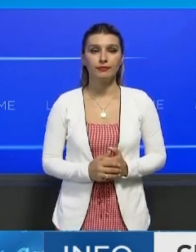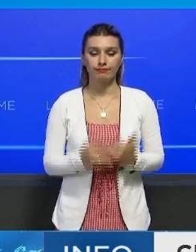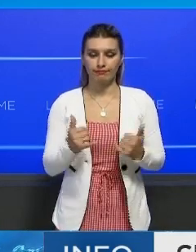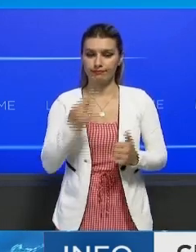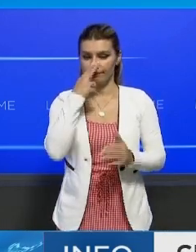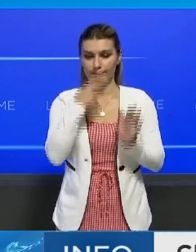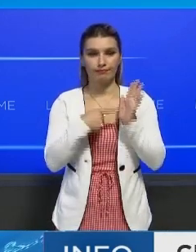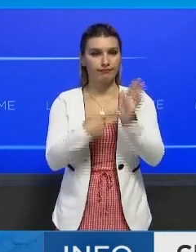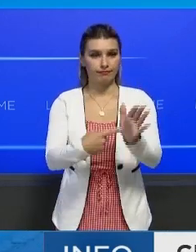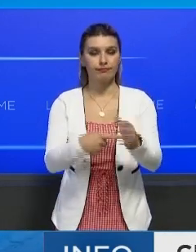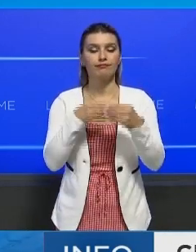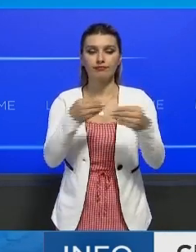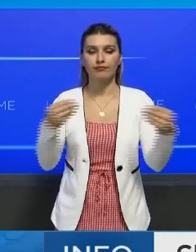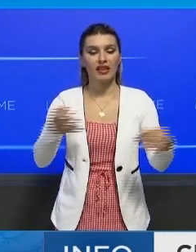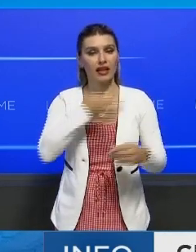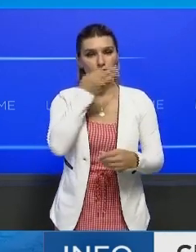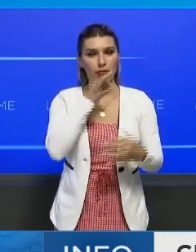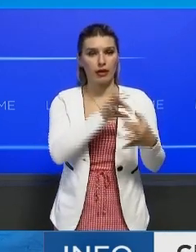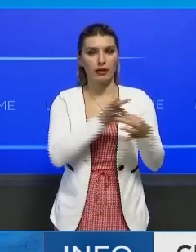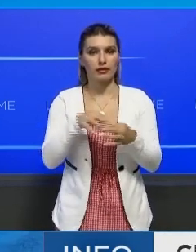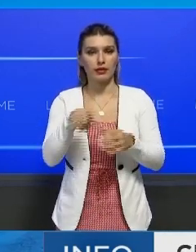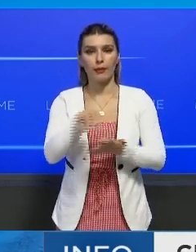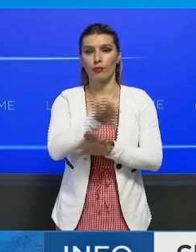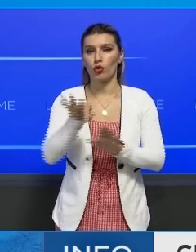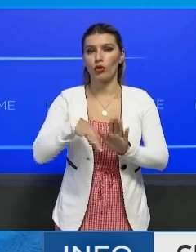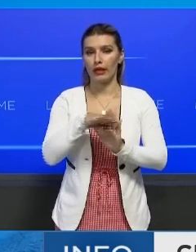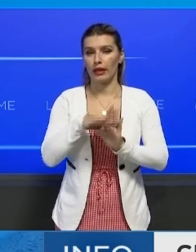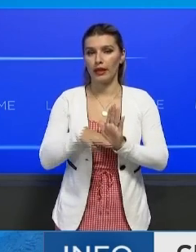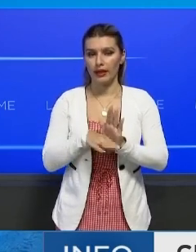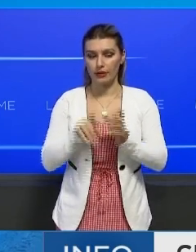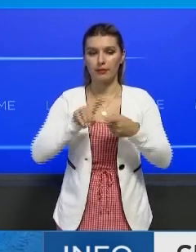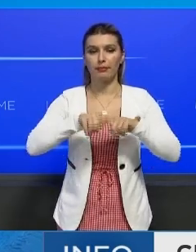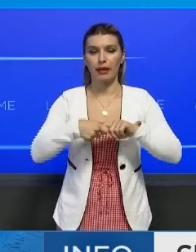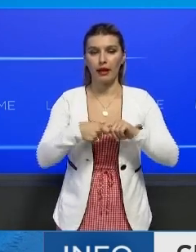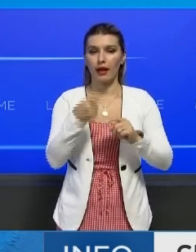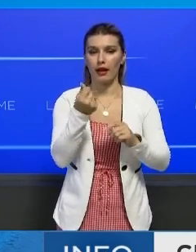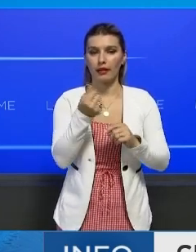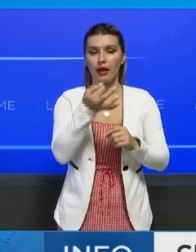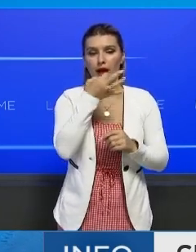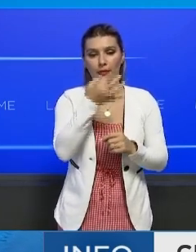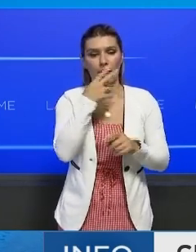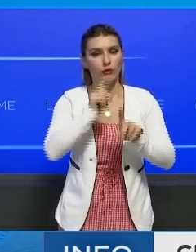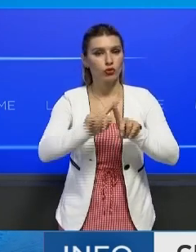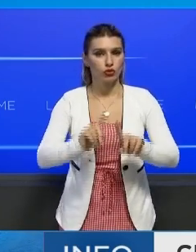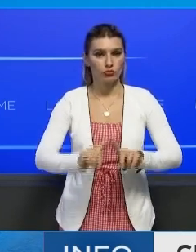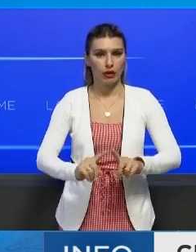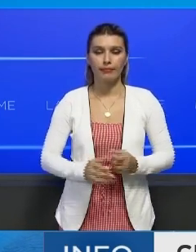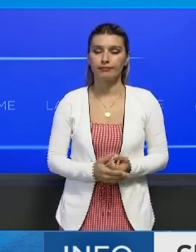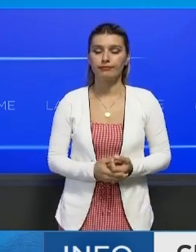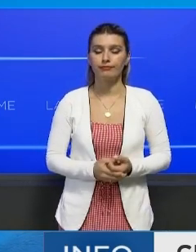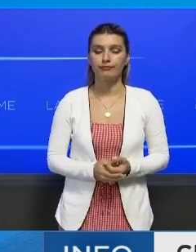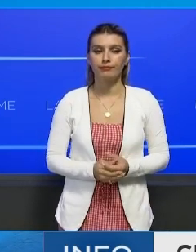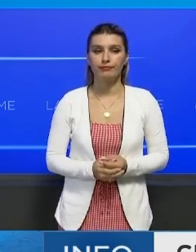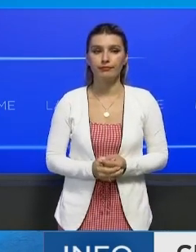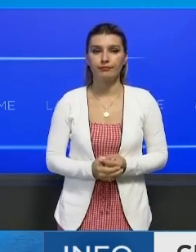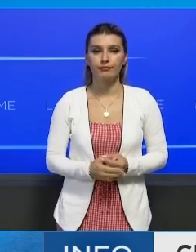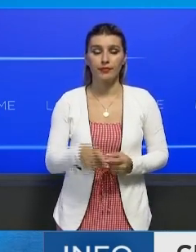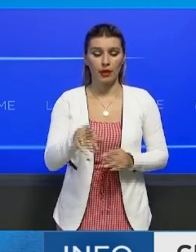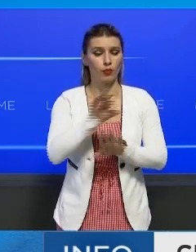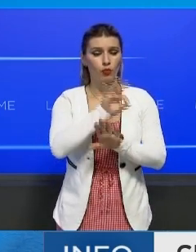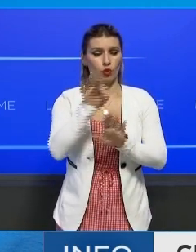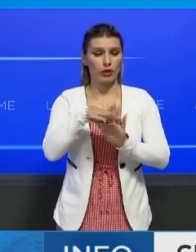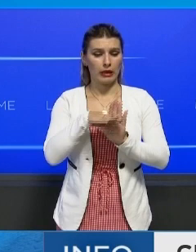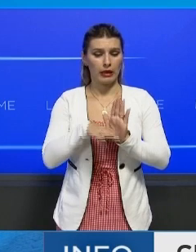Ndjekim në vazhdim deklaratat lidhur me projekt ligjin për çmimet e produkteve medicinale. Projekt ligji për çmimin e banave